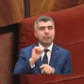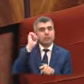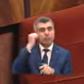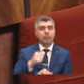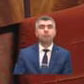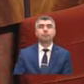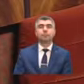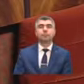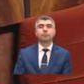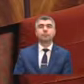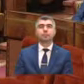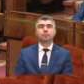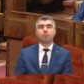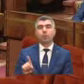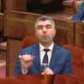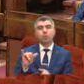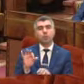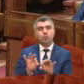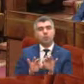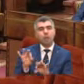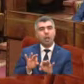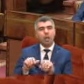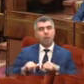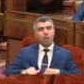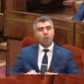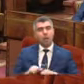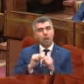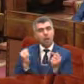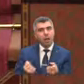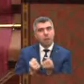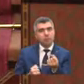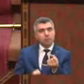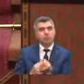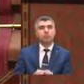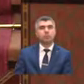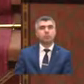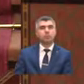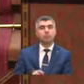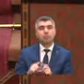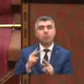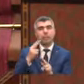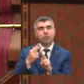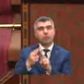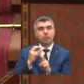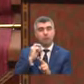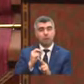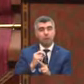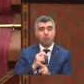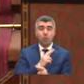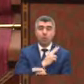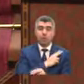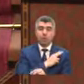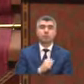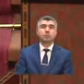سؤالكم حول الإجراءات التي تتخذها الوزارة للنهوض بحقوق هؤلاء يعني بما سميتموه بحقوق هؤلاء المؤطرين، لأنه ما